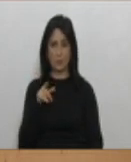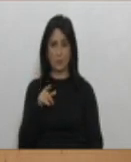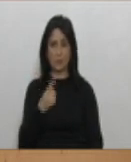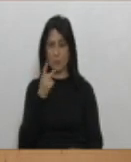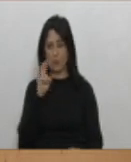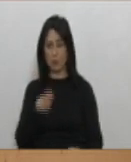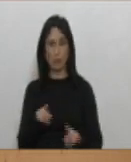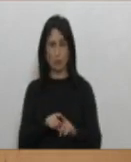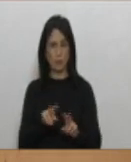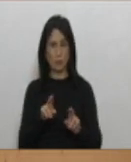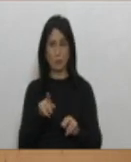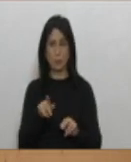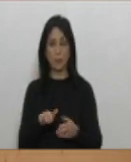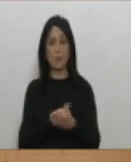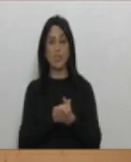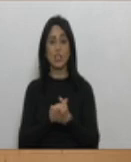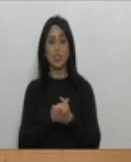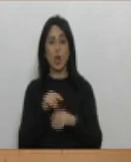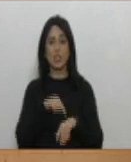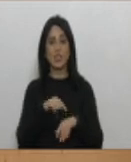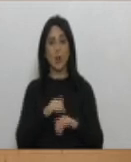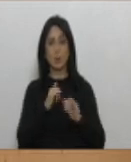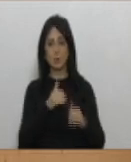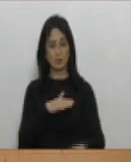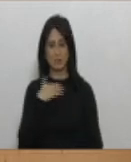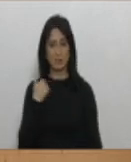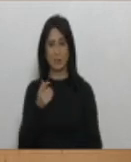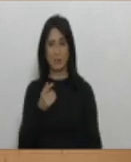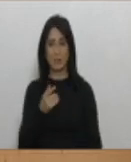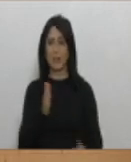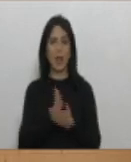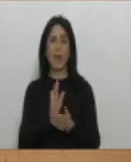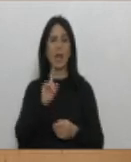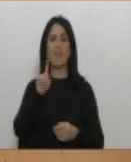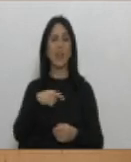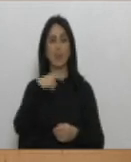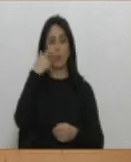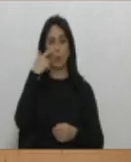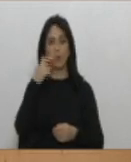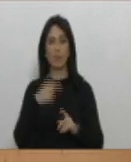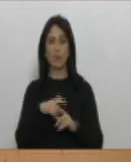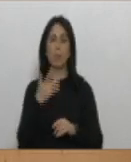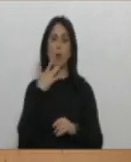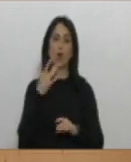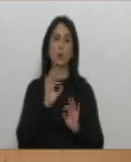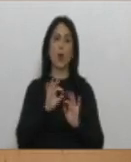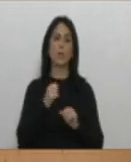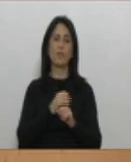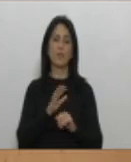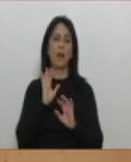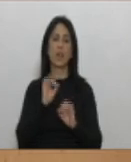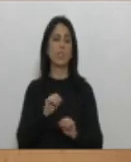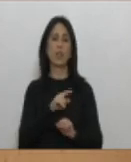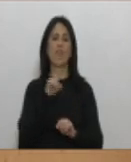ერთი დოლარი, მაგრამ სოლიდარობის გამოხატვა არ უნდა. არ არის ვალდებული ივანიშვილი ფორმალურად პოლიტიკური განცხადება აკეთოს და